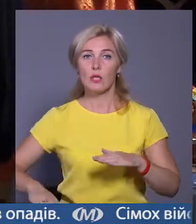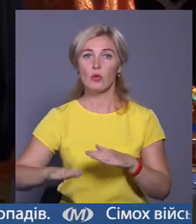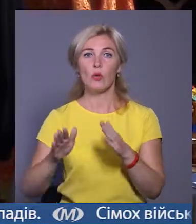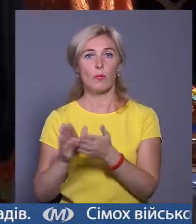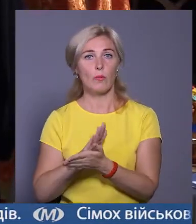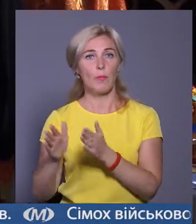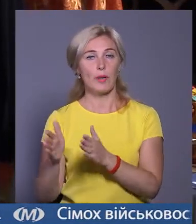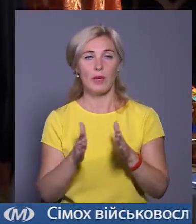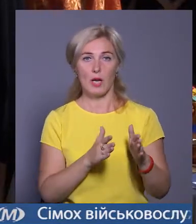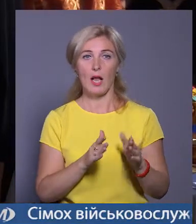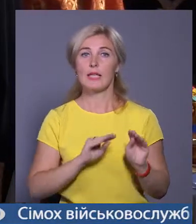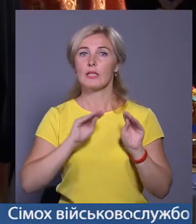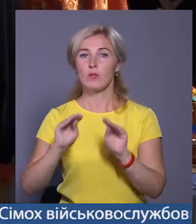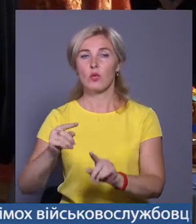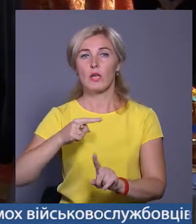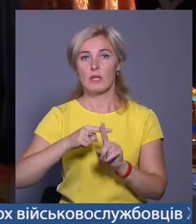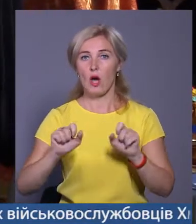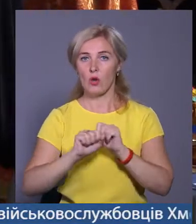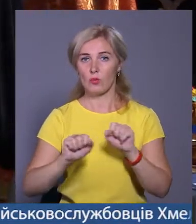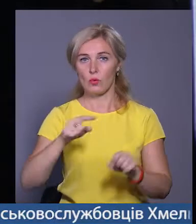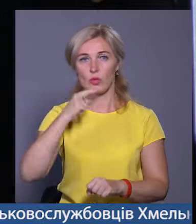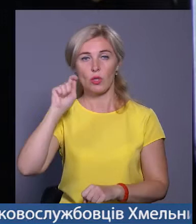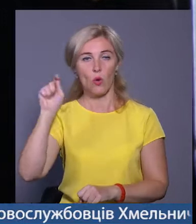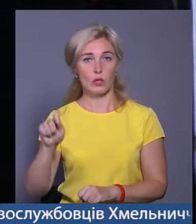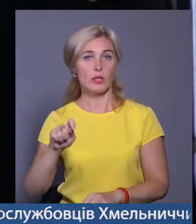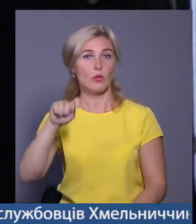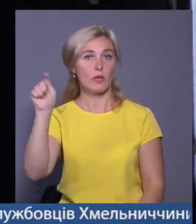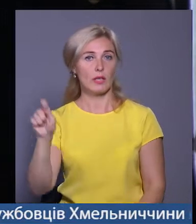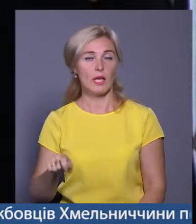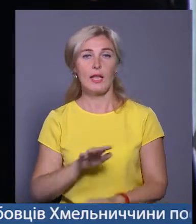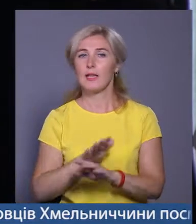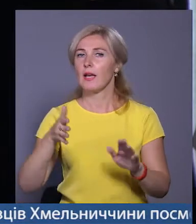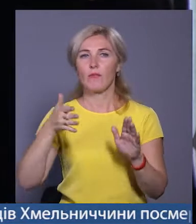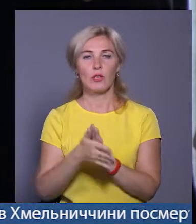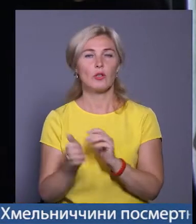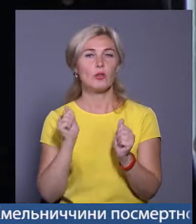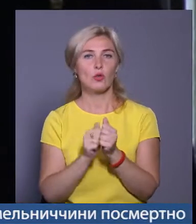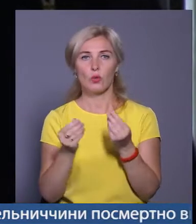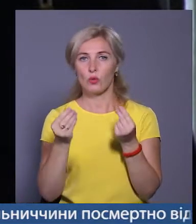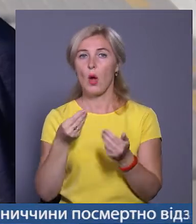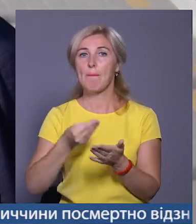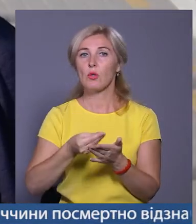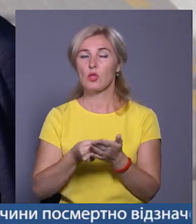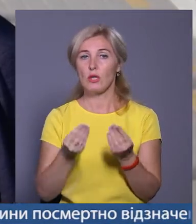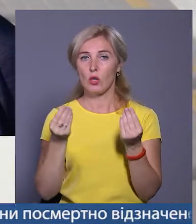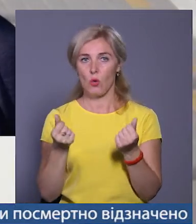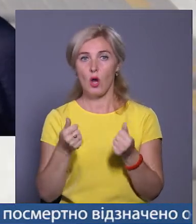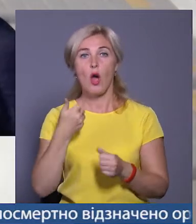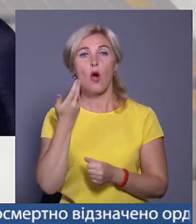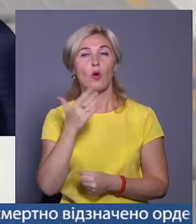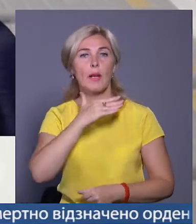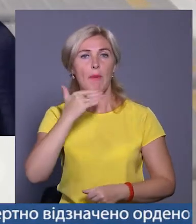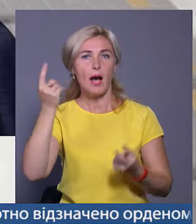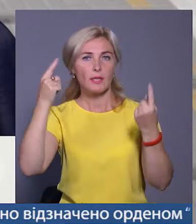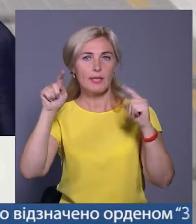до ладу. На встановлення хреста героям російсько-української війни не витратили жодної копійки бюджетних коштів. Коли багато